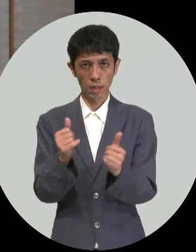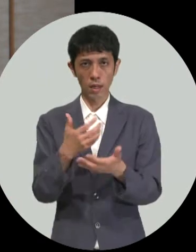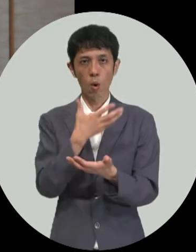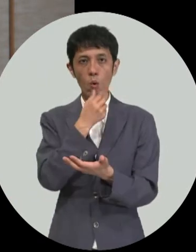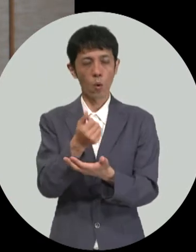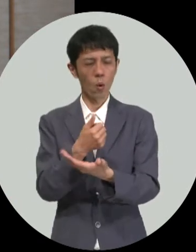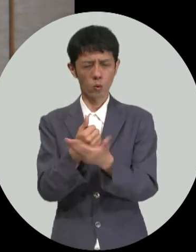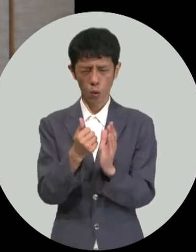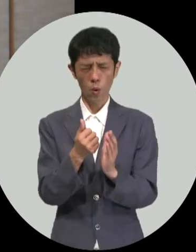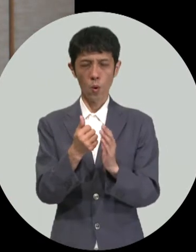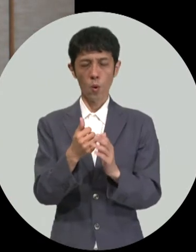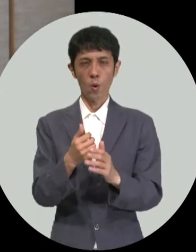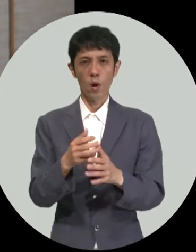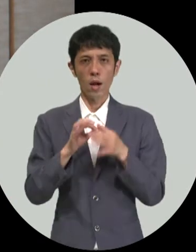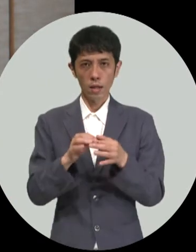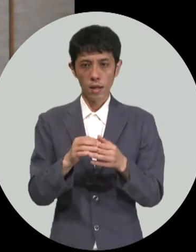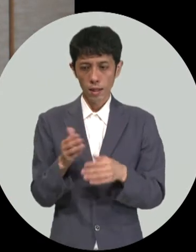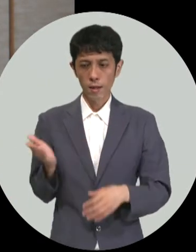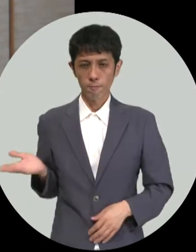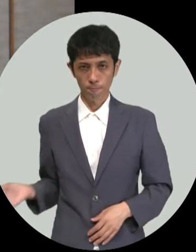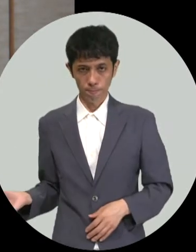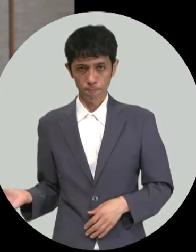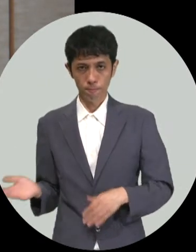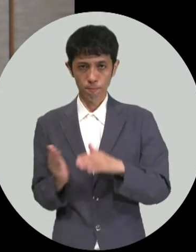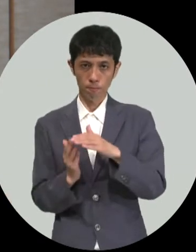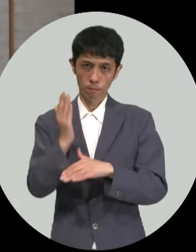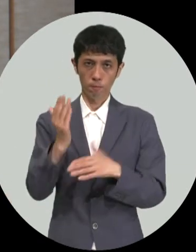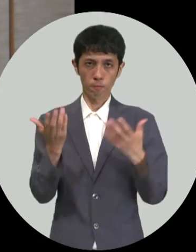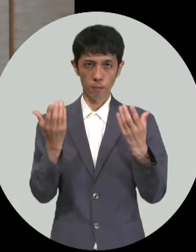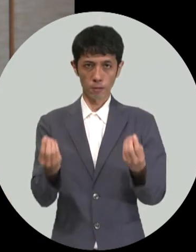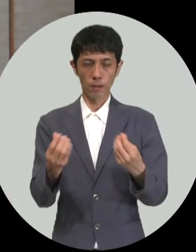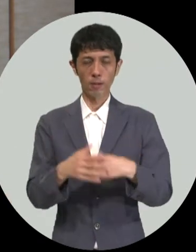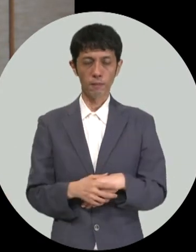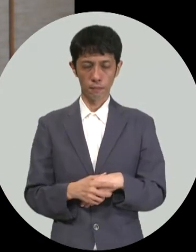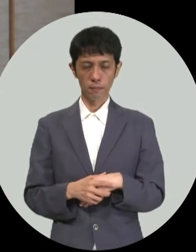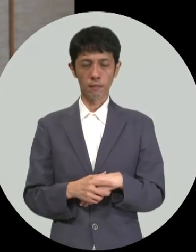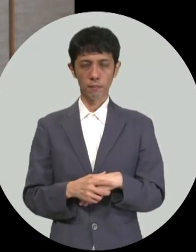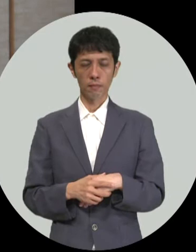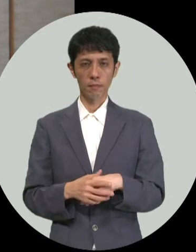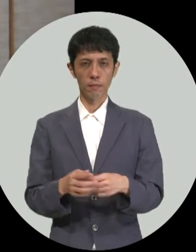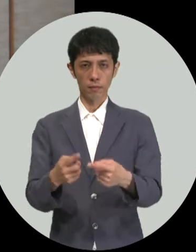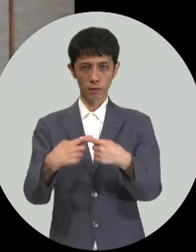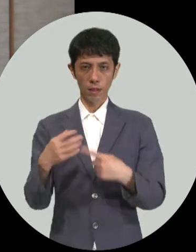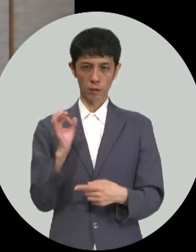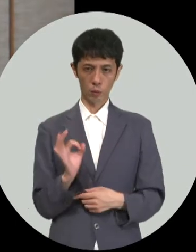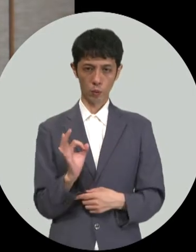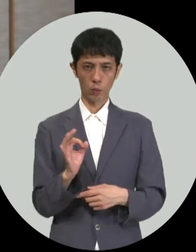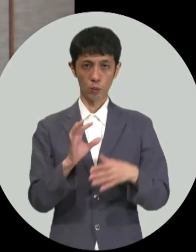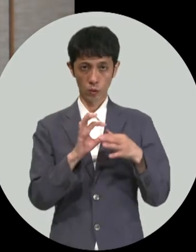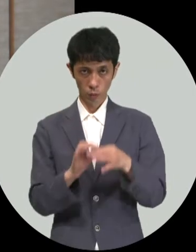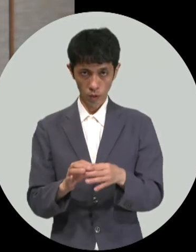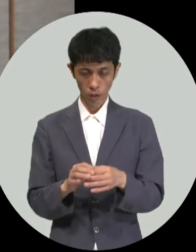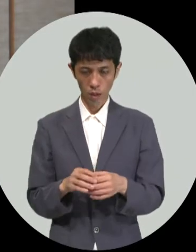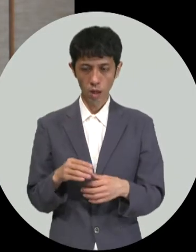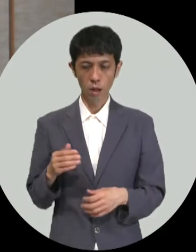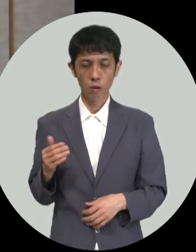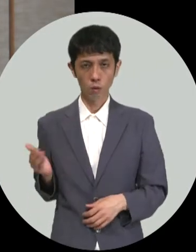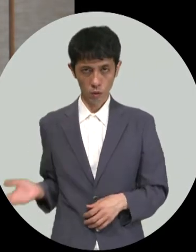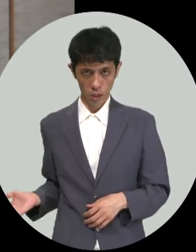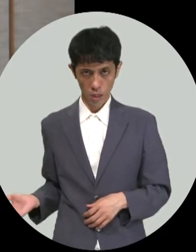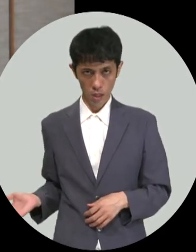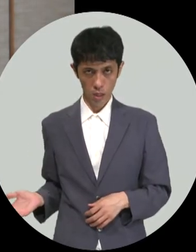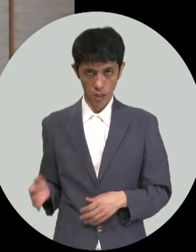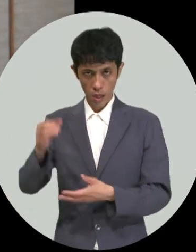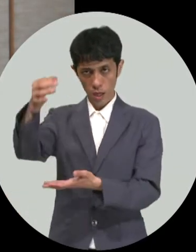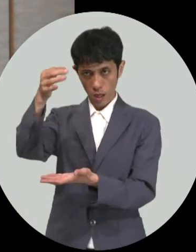により約61億円の増となりました。一方で歳入につきましては府税や地方税制が